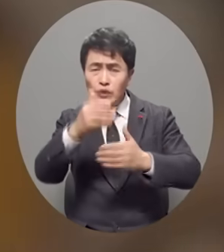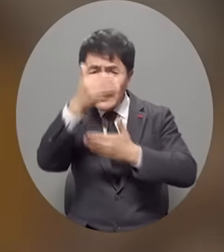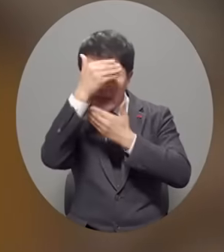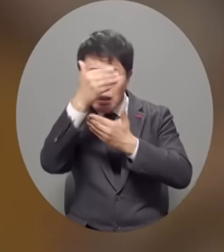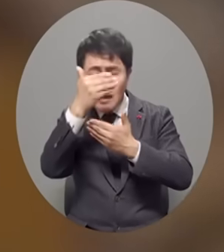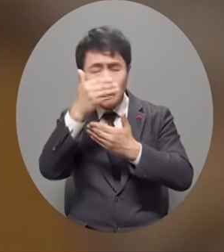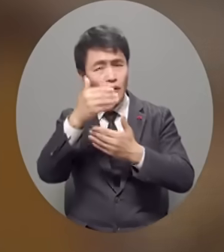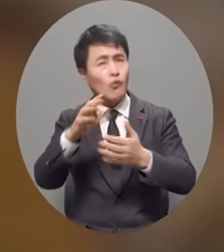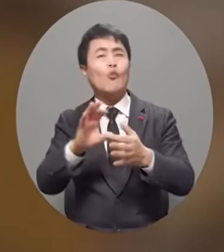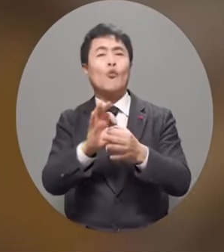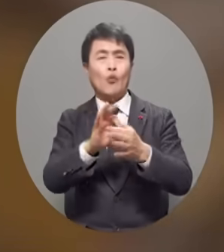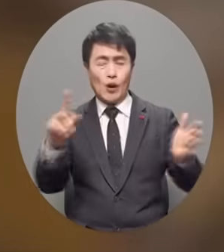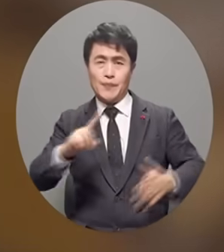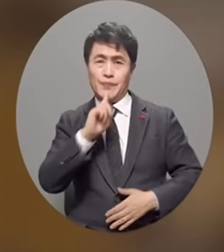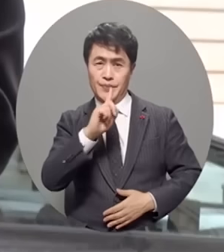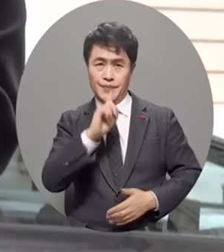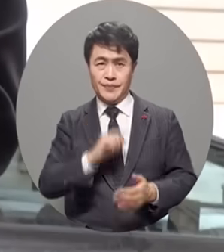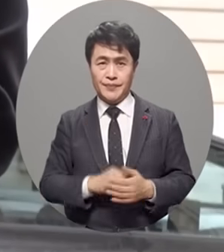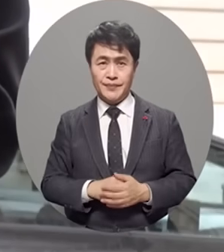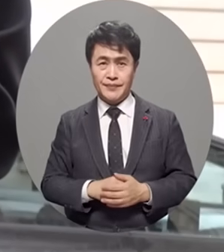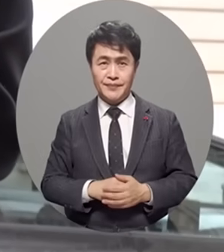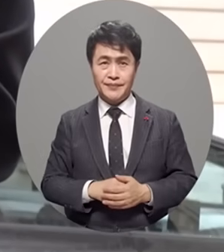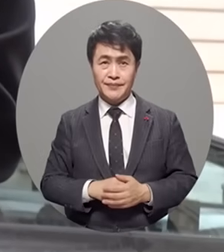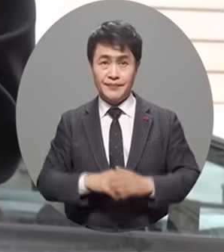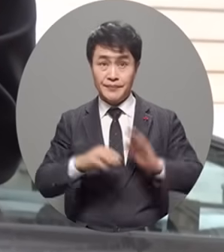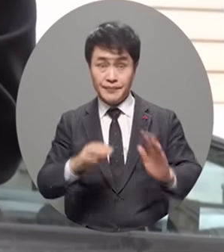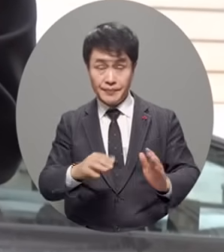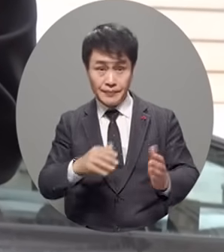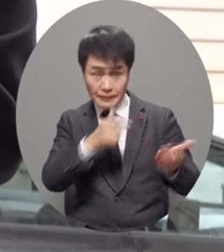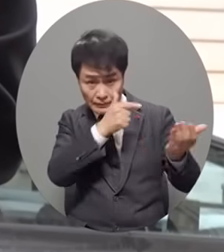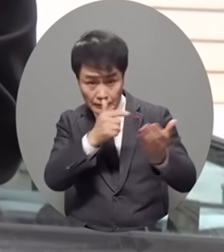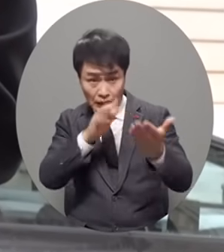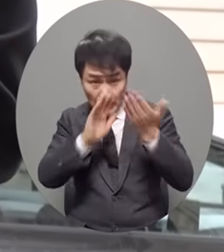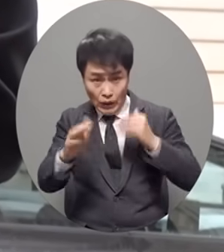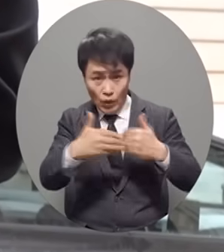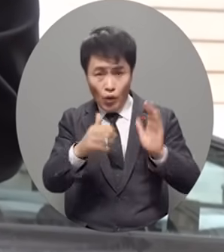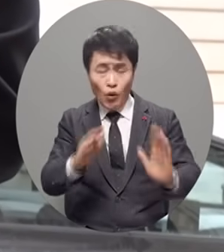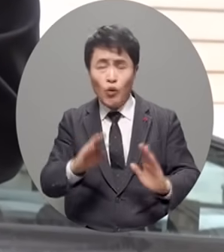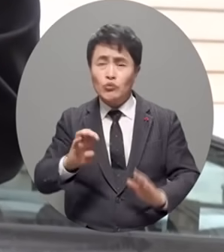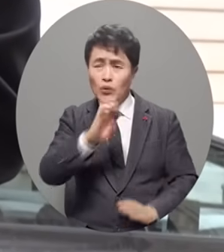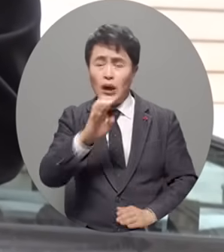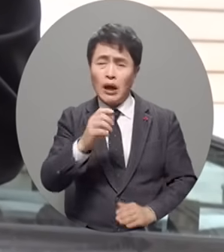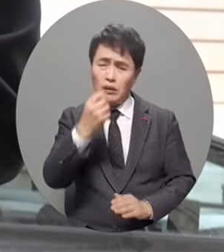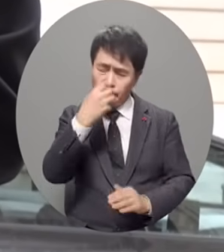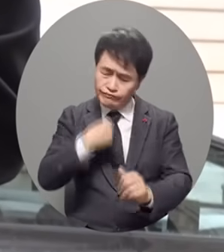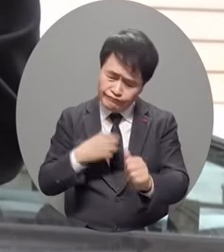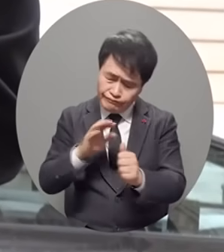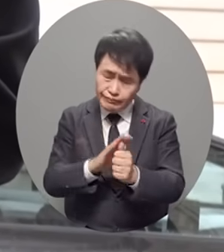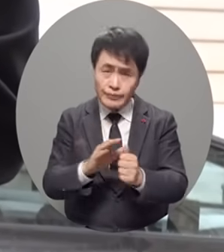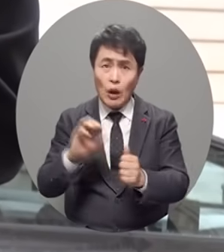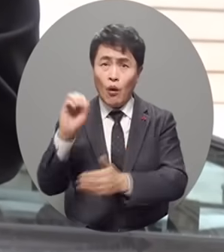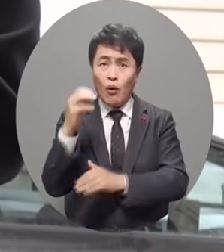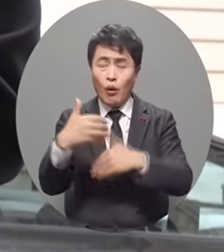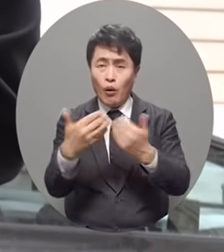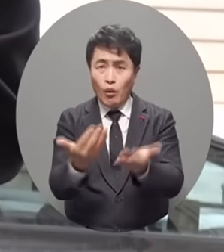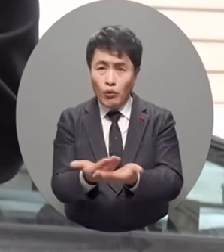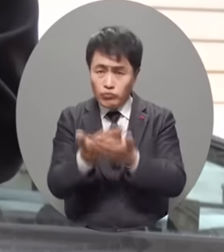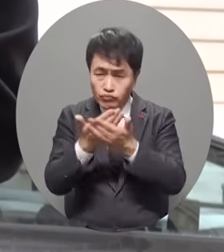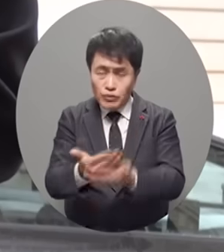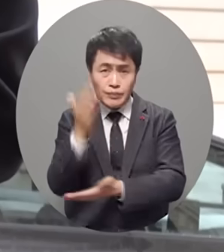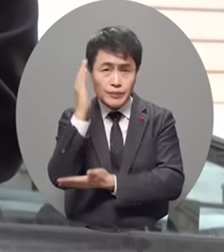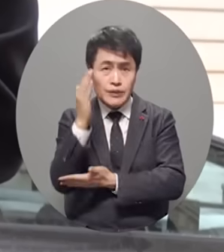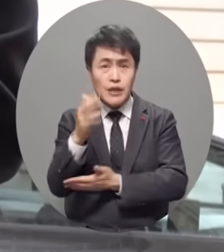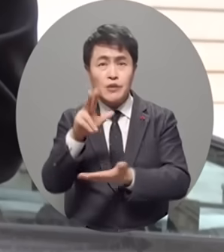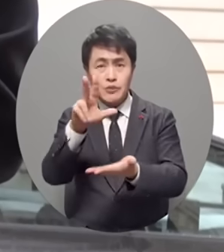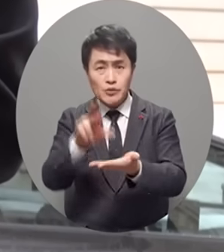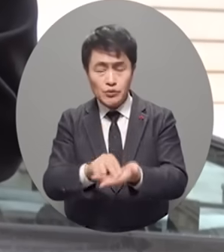사건들과는 관계가 없다고 밝혔습니다. 사건 직후 유럽 각국은 애도를 표했고 언론들도 큰 비중으로 보도하는 등 이번